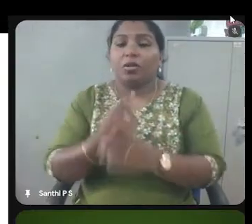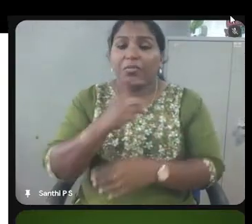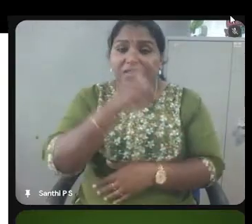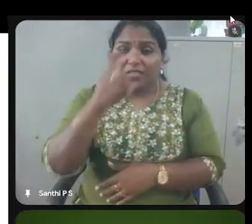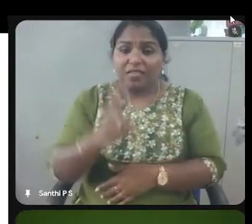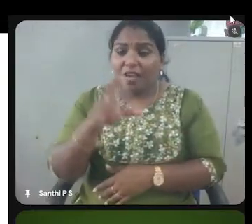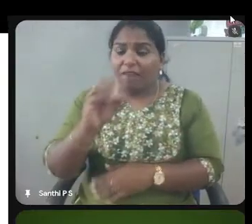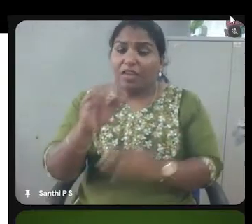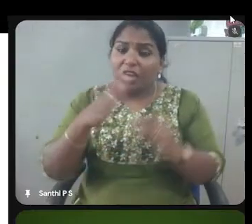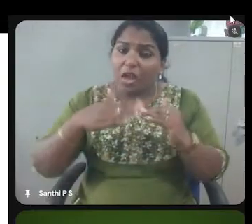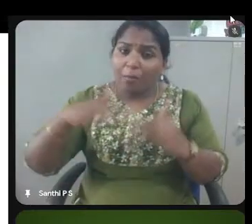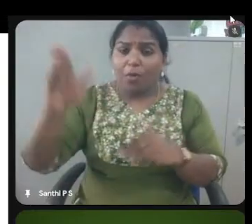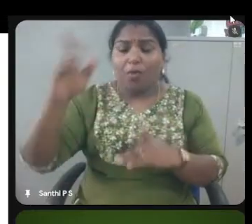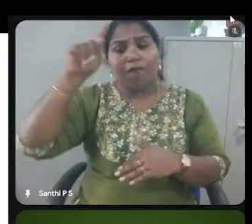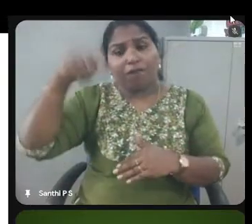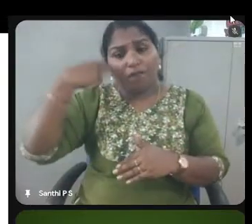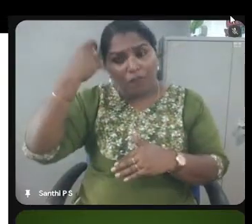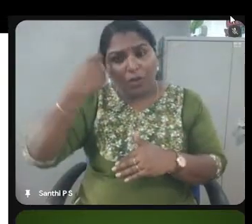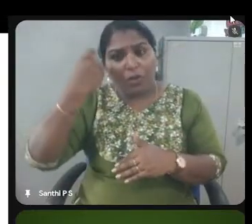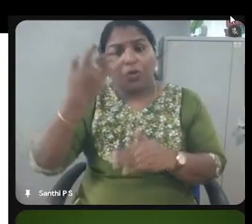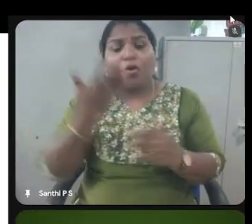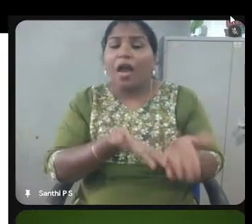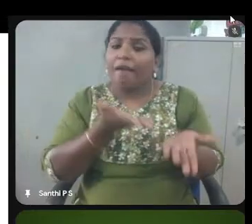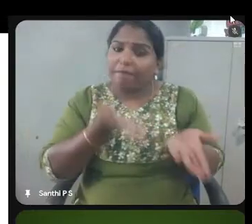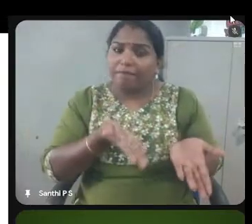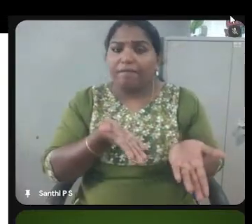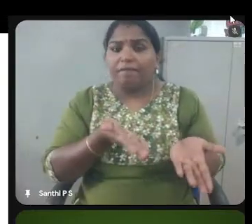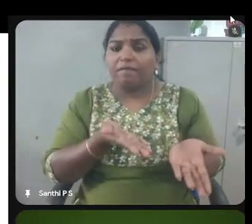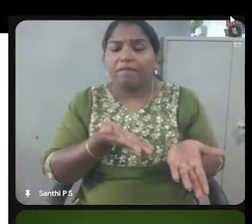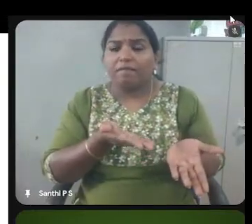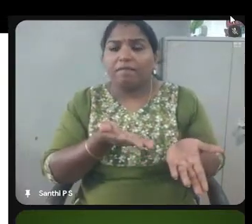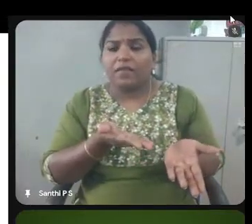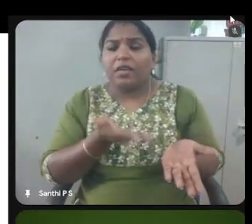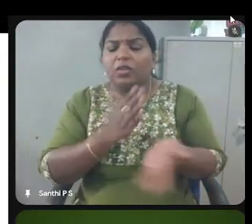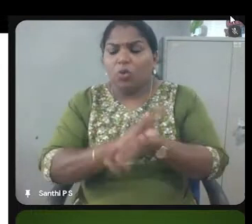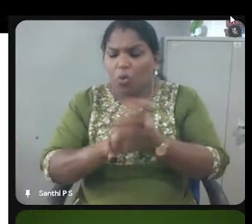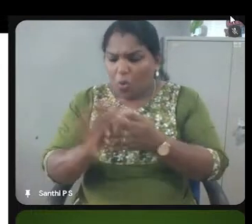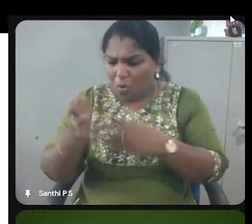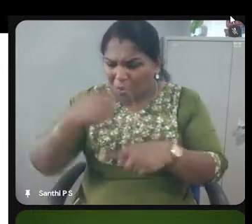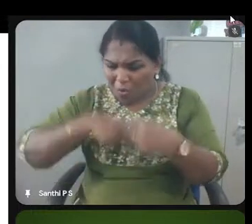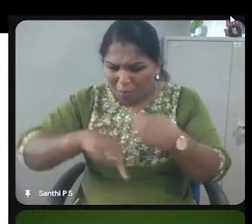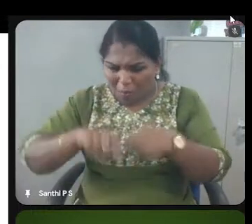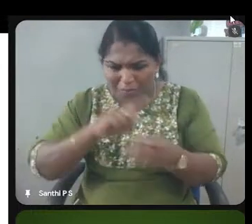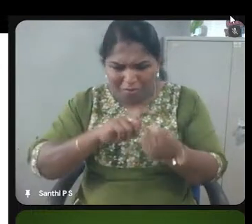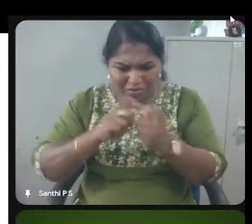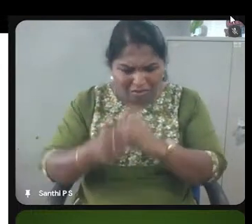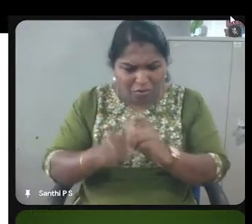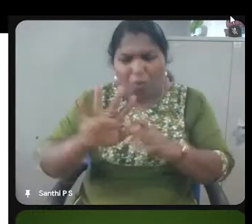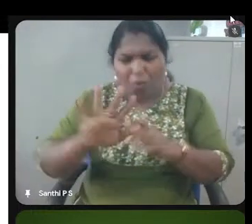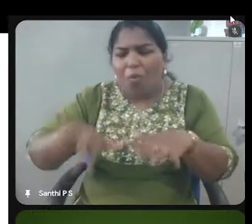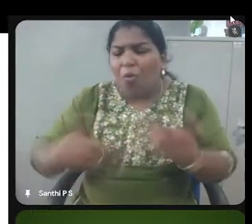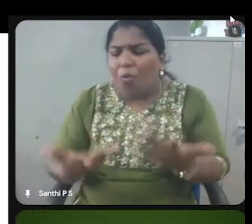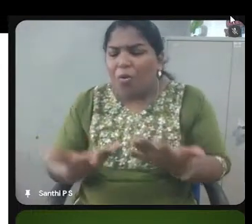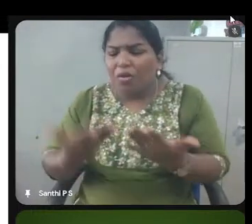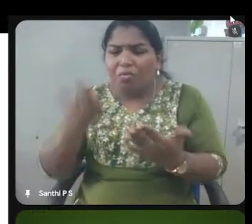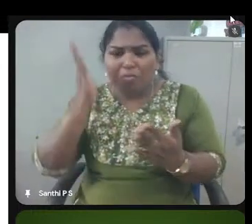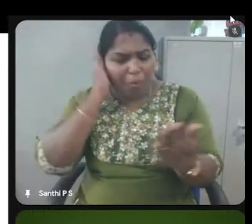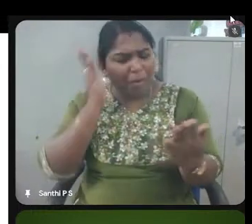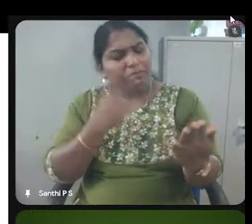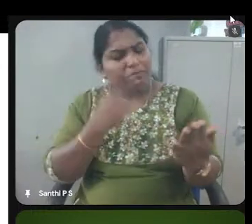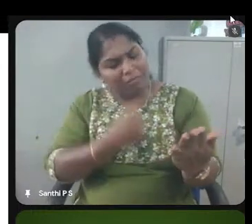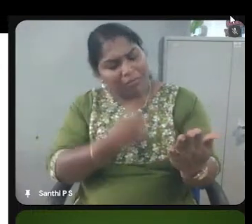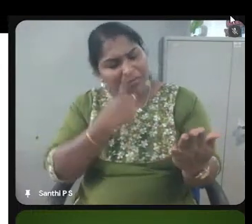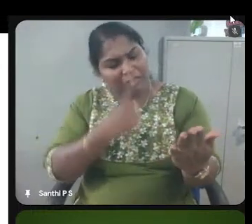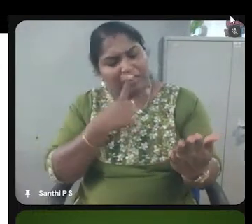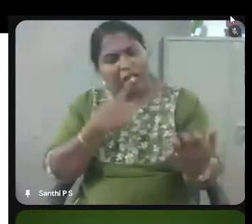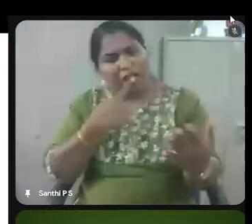റെക്കോർഡ് ചെയ്തത് ആ മൊബൈൽ ഫോണിന്റെ ഗാലറിയിൽ ഉണ്ടായിരുന്നു. അപ്പൊ ഇത് ഹോർമോൺ ചേഞ്ചസ് കൊണ്ട് വരുന്നതാണോ അതോ ഈ സ്ക്രീൻ അഡിക്ഷൻ കൊണ്ട് ഇങ്ങനെ